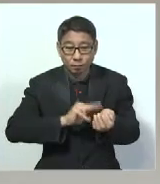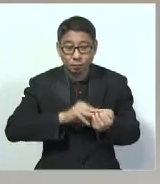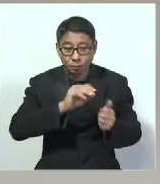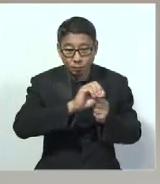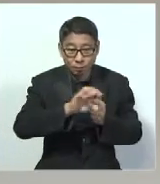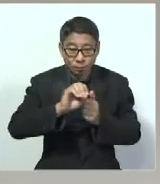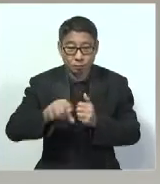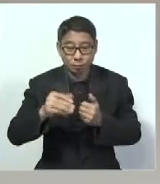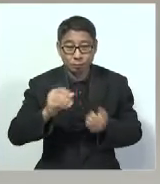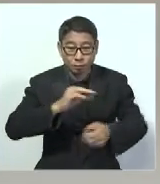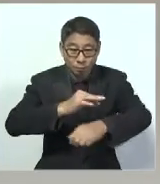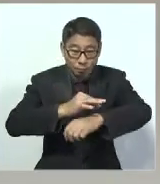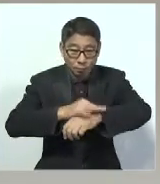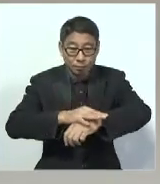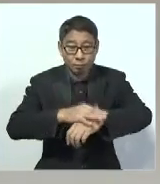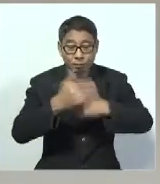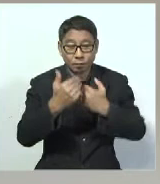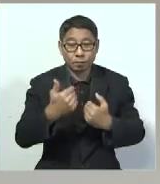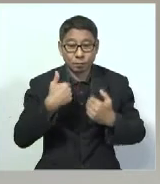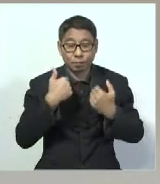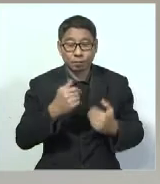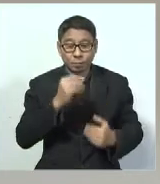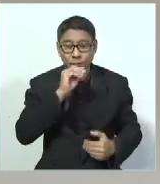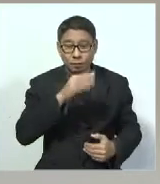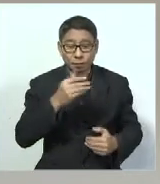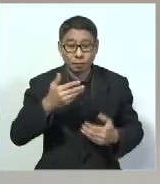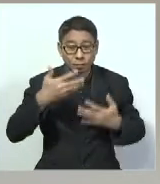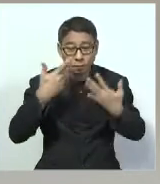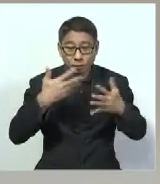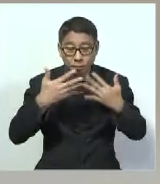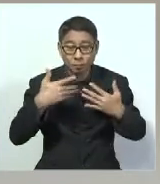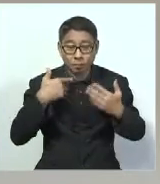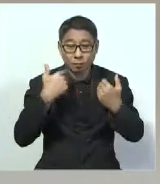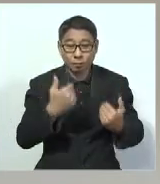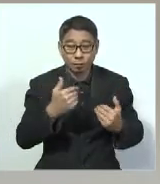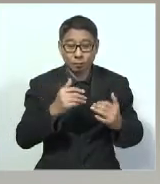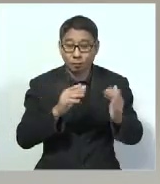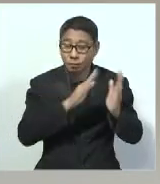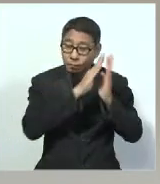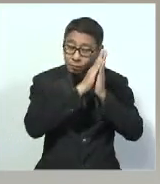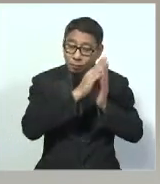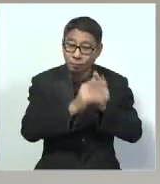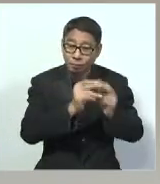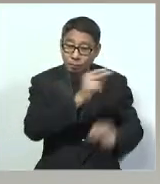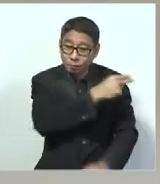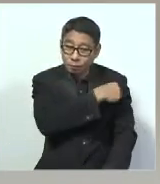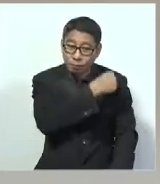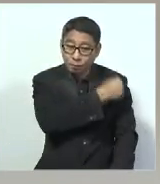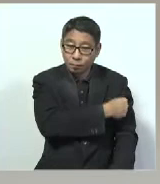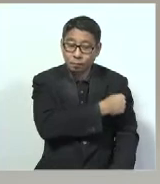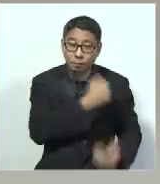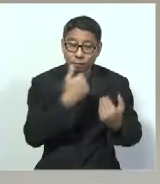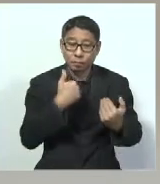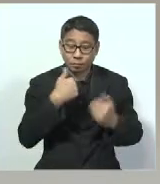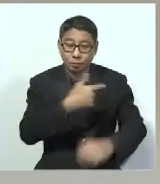ให้ทำแผลคนไข้และเนื่องจากคนไข้บ่นปวดแสบปวดร้อนมากจึงแนะนำให้นอนโรงพยาบาลดีกว่าอย่างน้อยก็